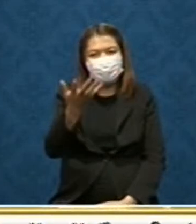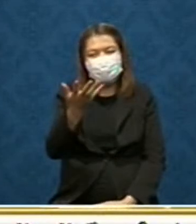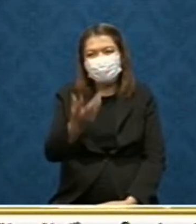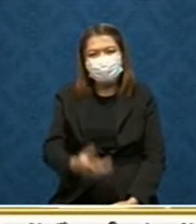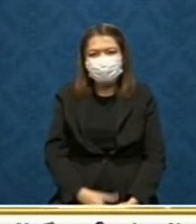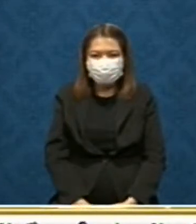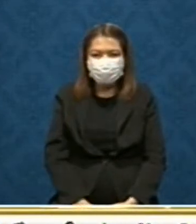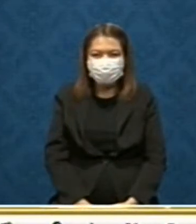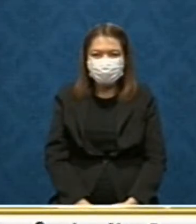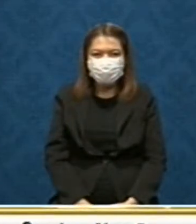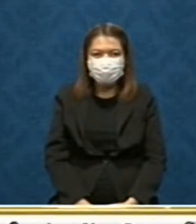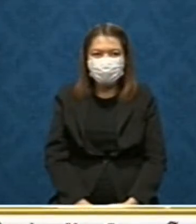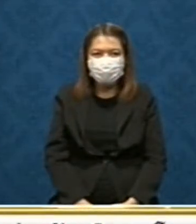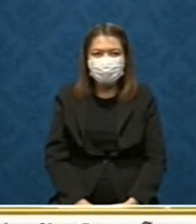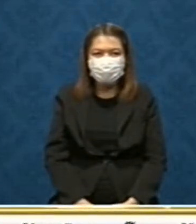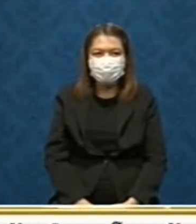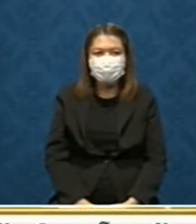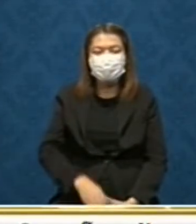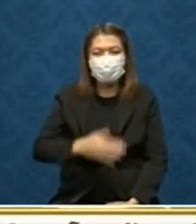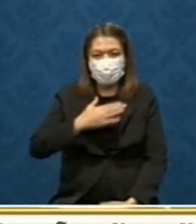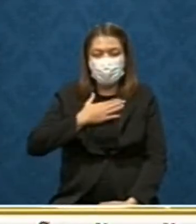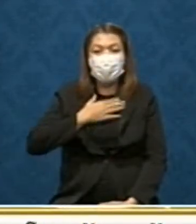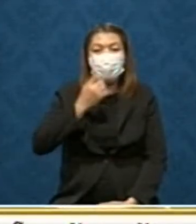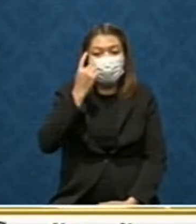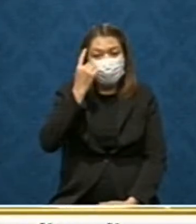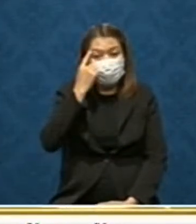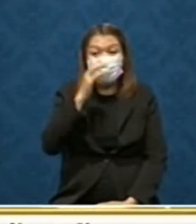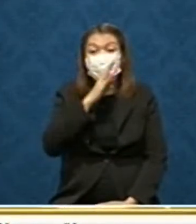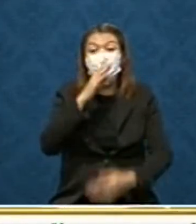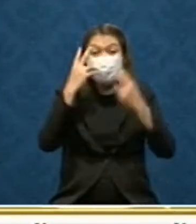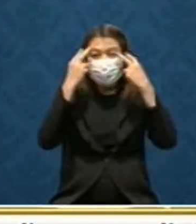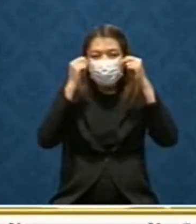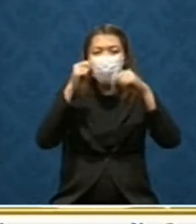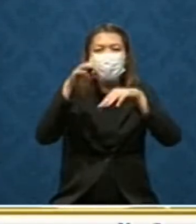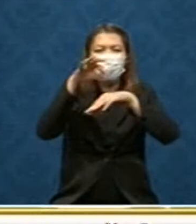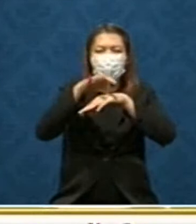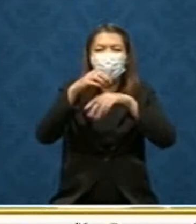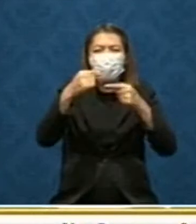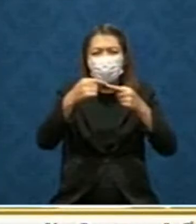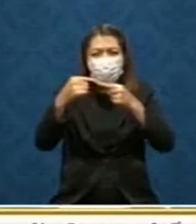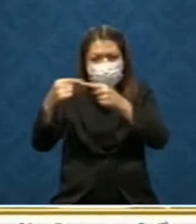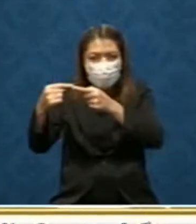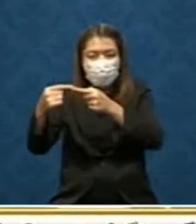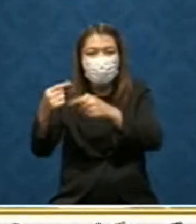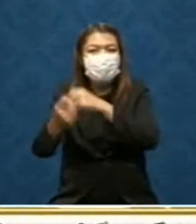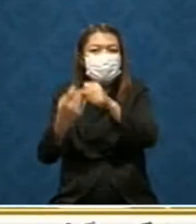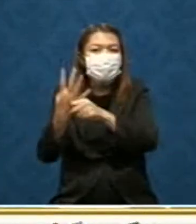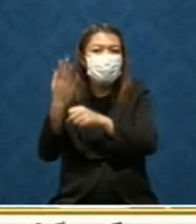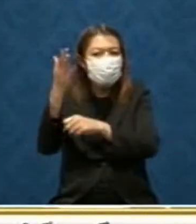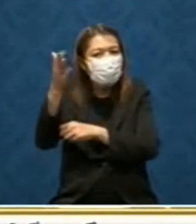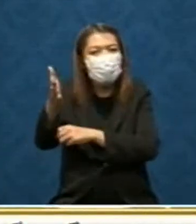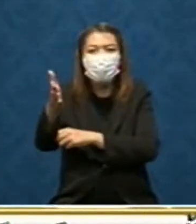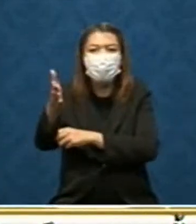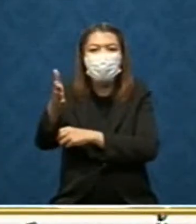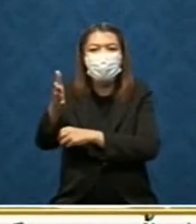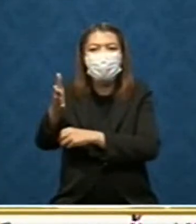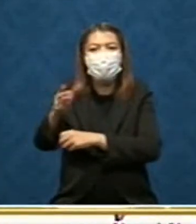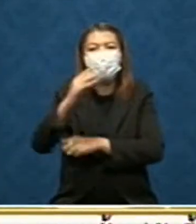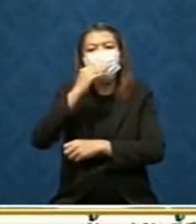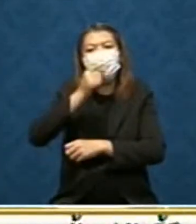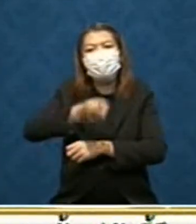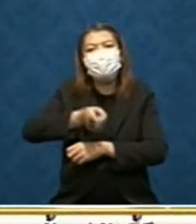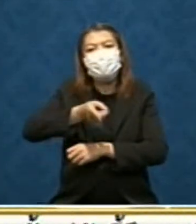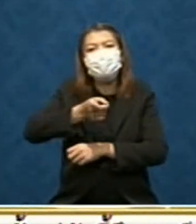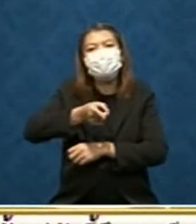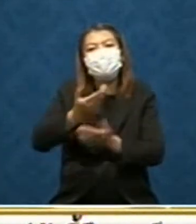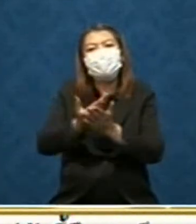essor ซเย ท่าน ไป geehr้